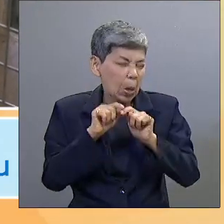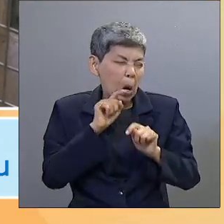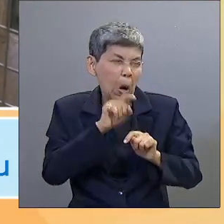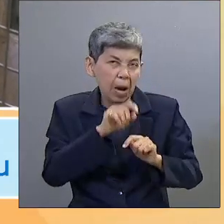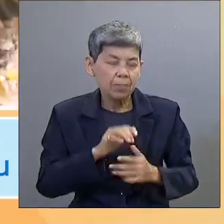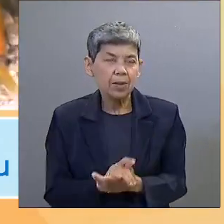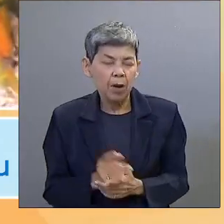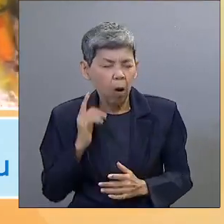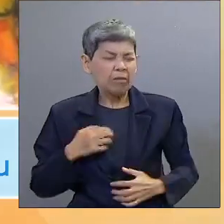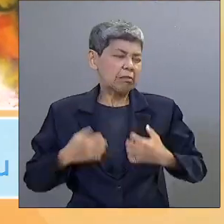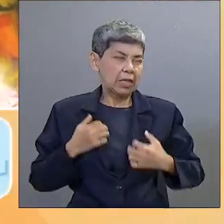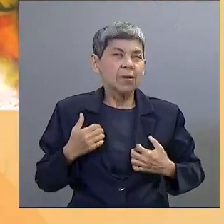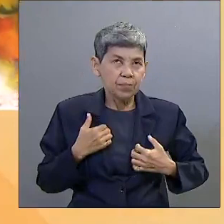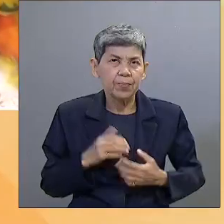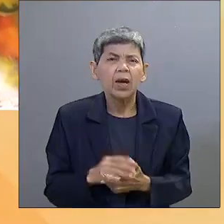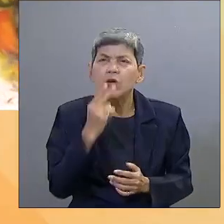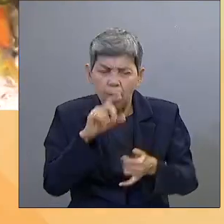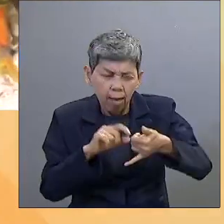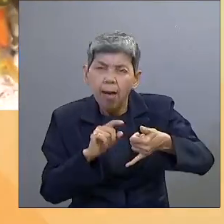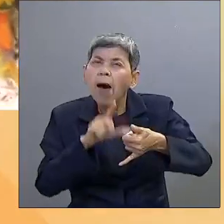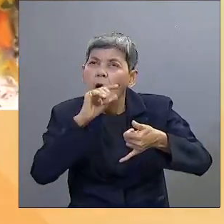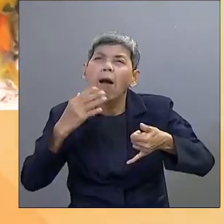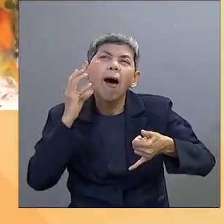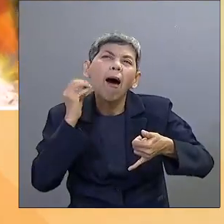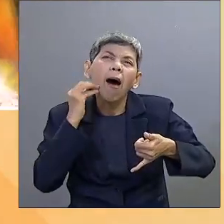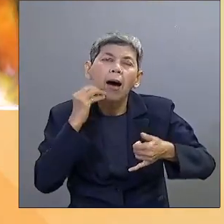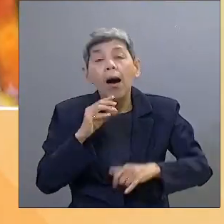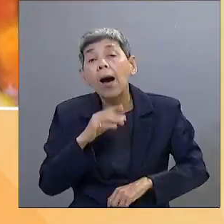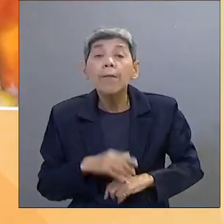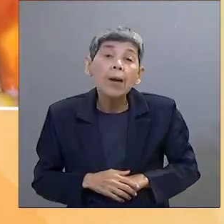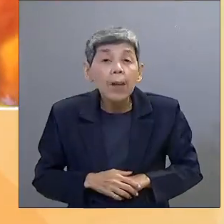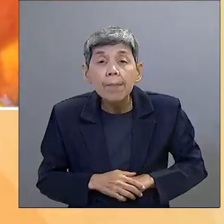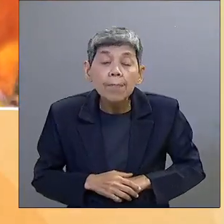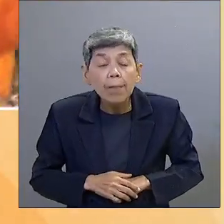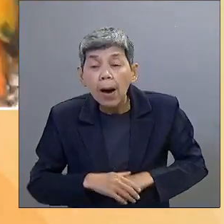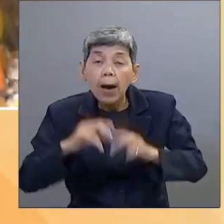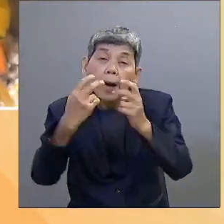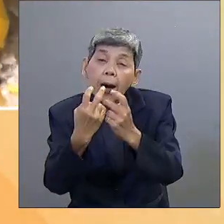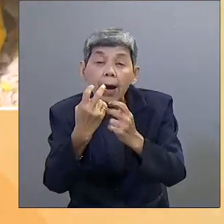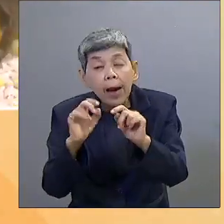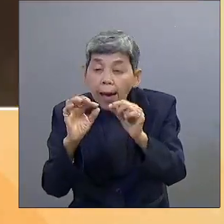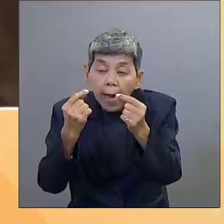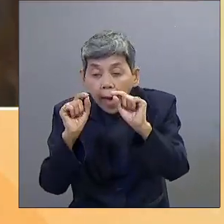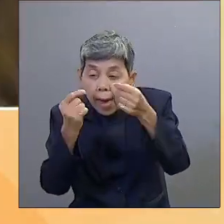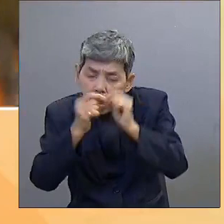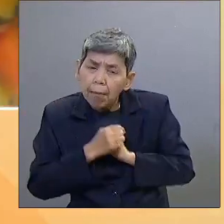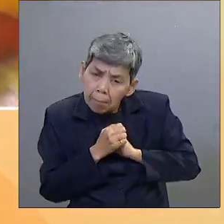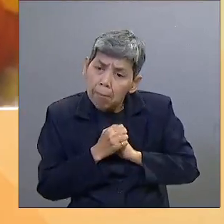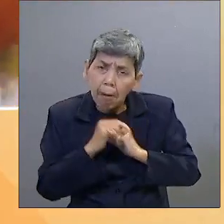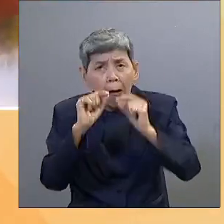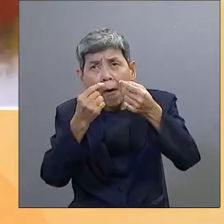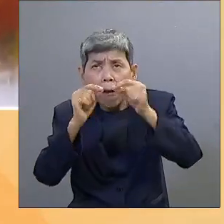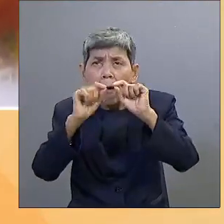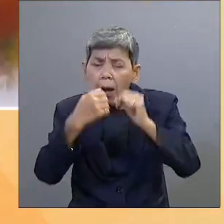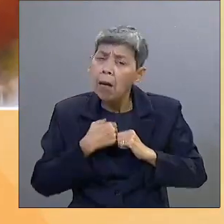นเพื่อนข้างห้องเอา ใช่ค่ะแต่น่ารักจริงค่ะนกเลิฟเบิร์ดเขารู้เรื่องแล้วบางทีนะเลี้ยงสองตัวเขาคุยกันจุ้งจี้จุ้งจี้อะไรกันก็ไม่รู้แล้วเหมือ